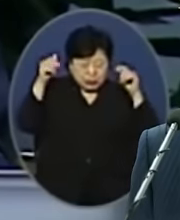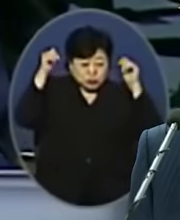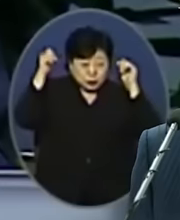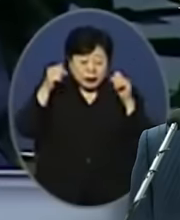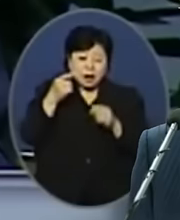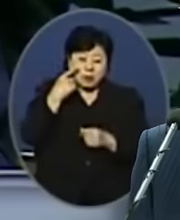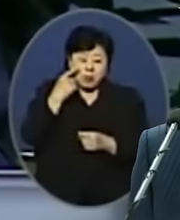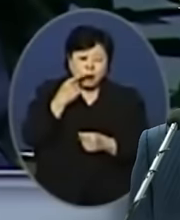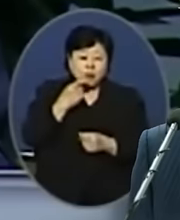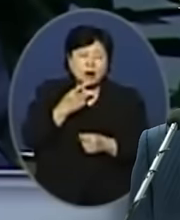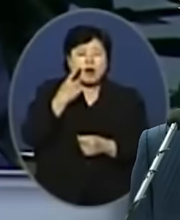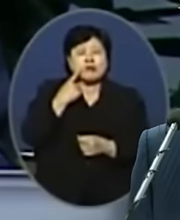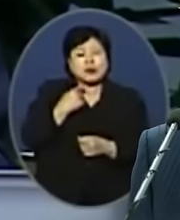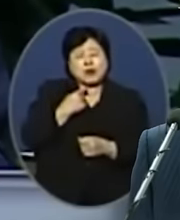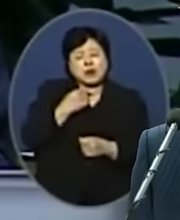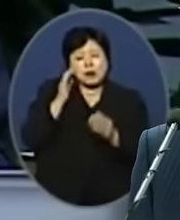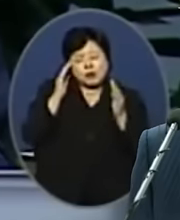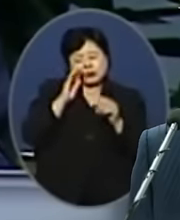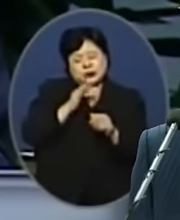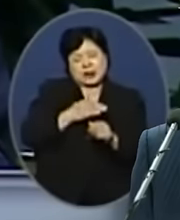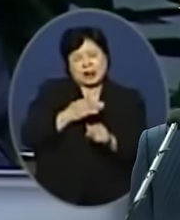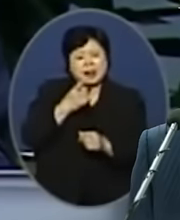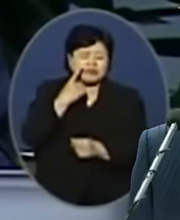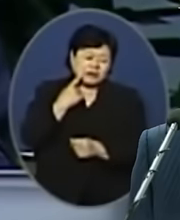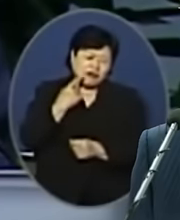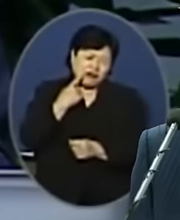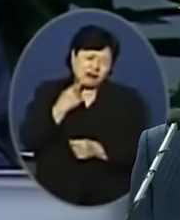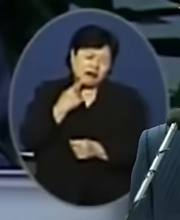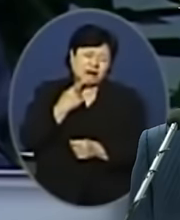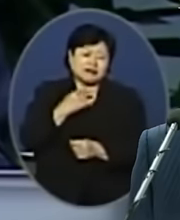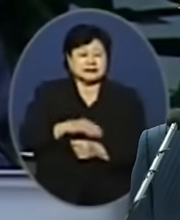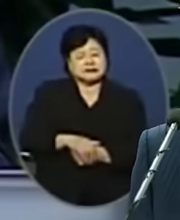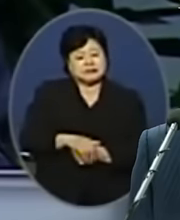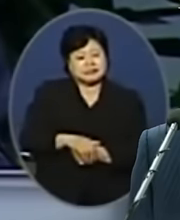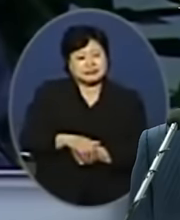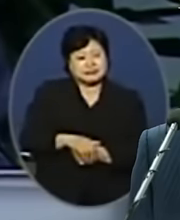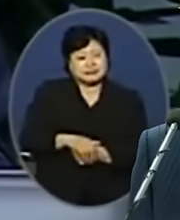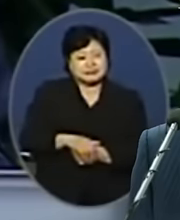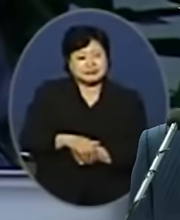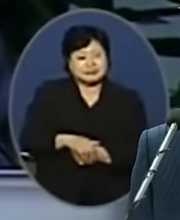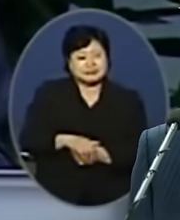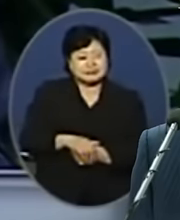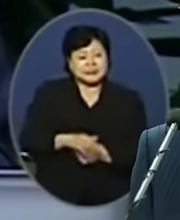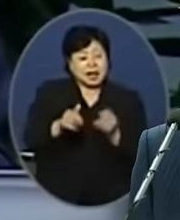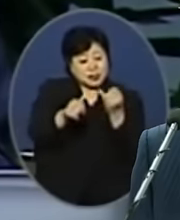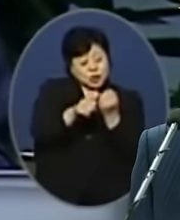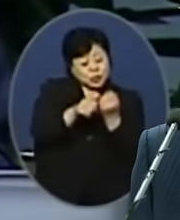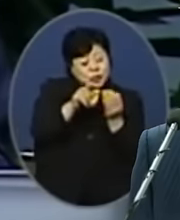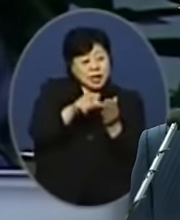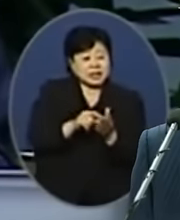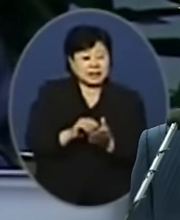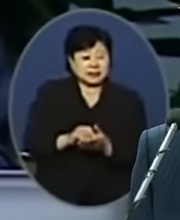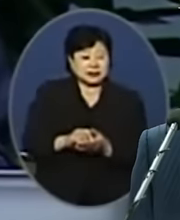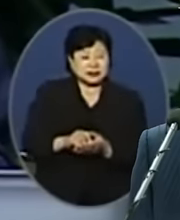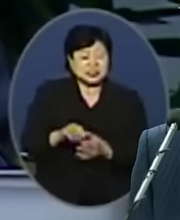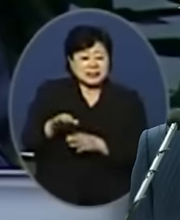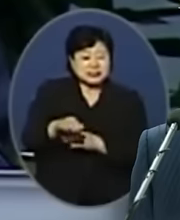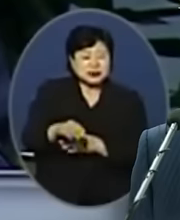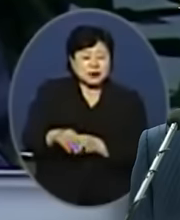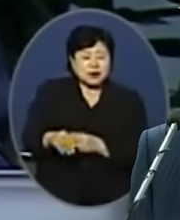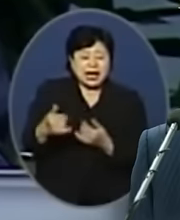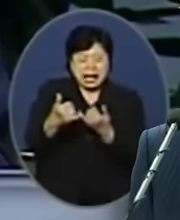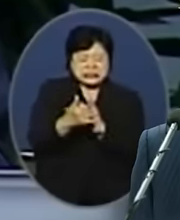늘 부러워했는데 공부를 못했습니다. 그러니까 자연히 결혼할 때도 시골 아저씨하고